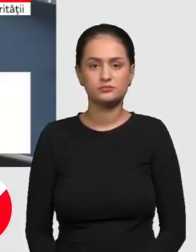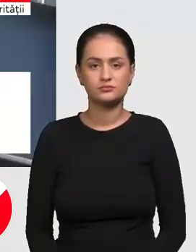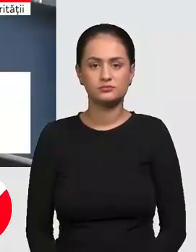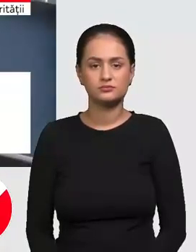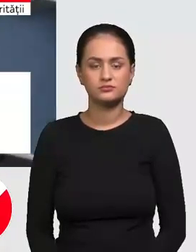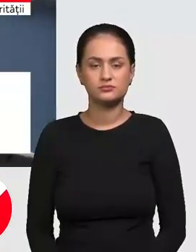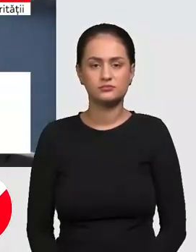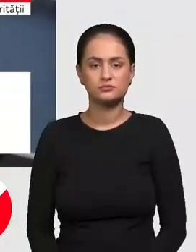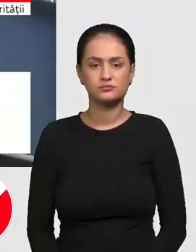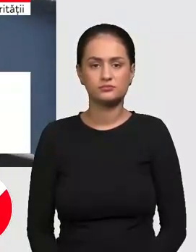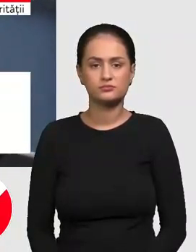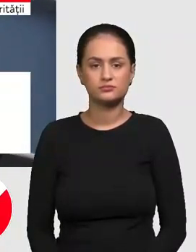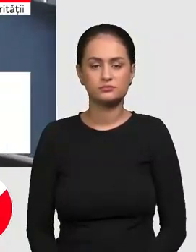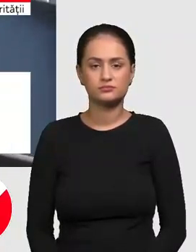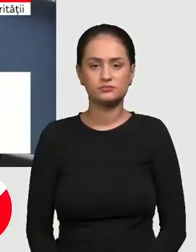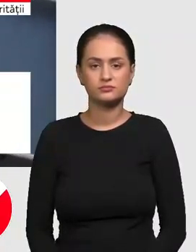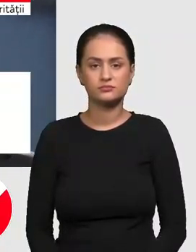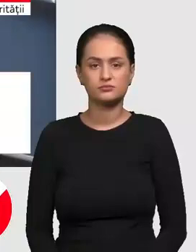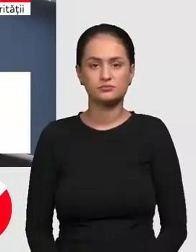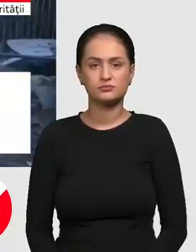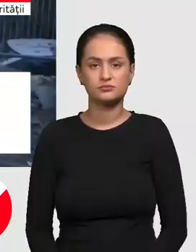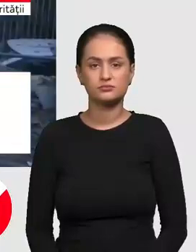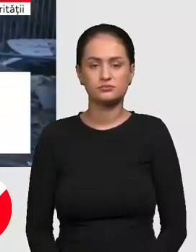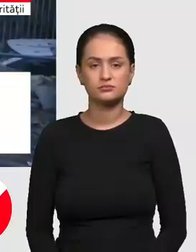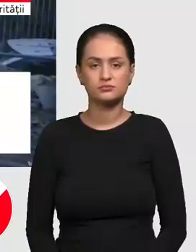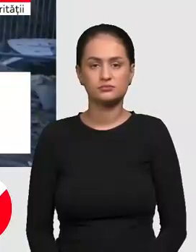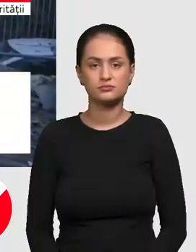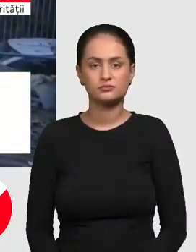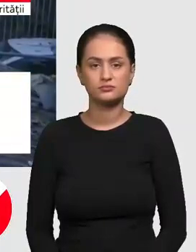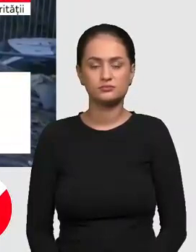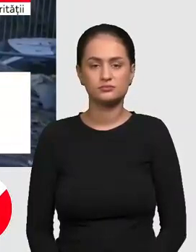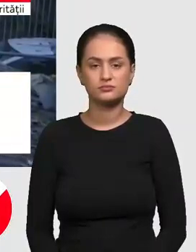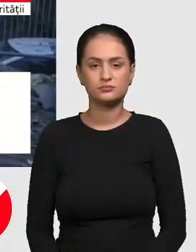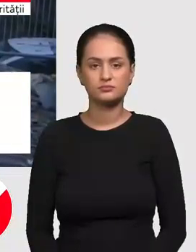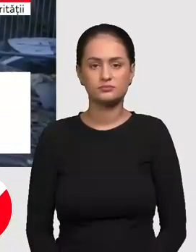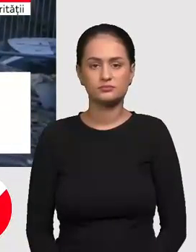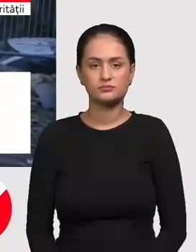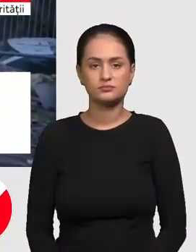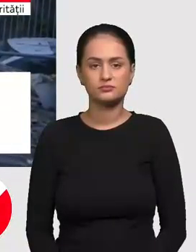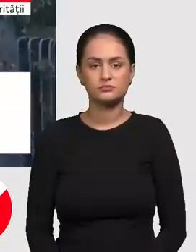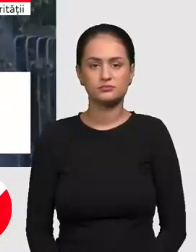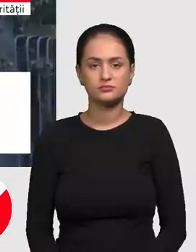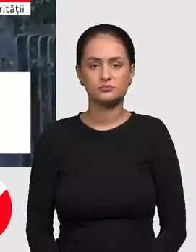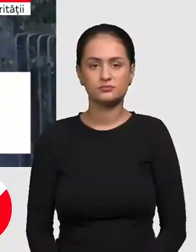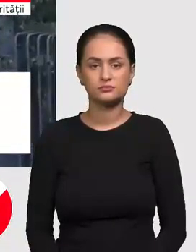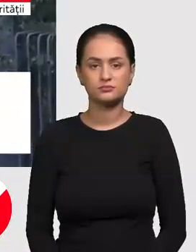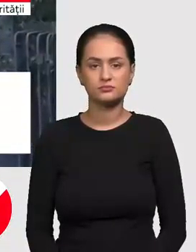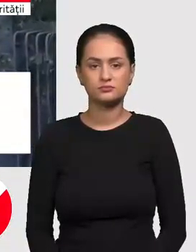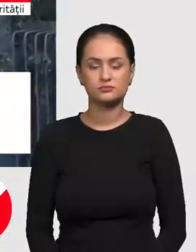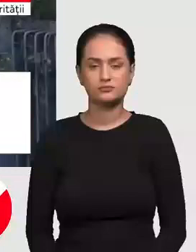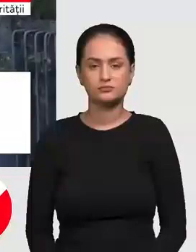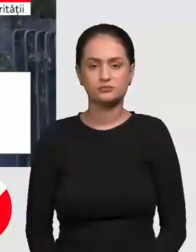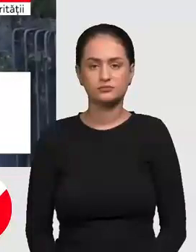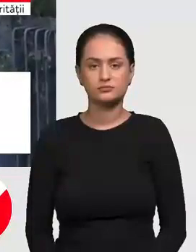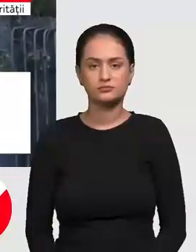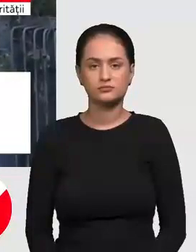teren întrucât odată cu venirea vremii reci sau a ploilor operațiunile terestre vor fi afectate volodimir Fito purtătorul